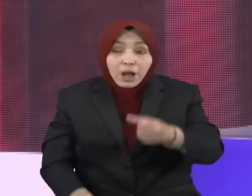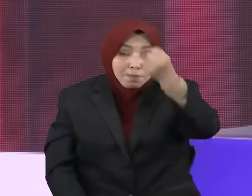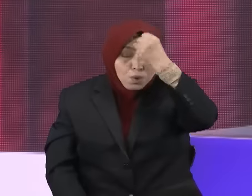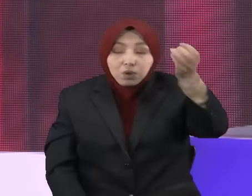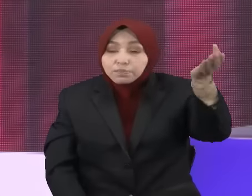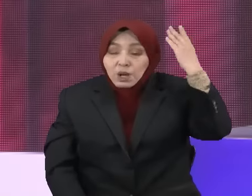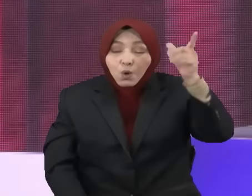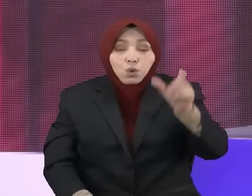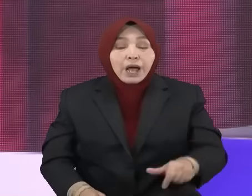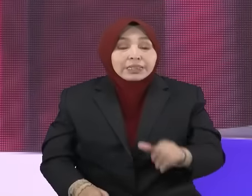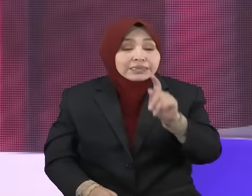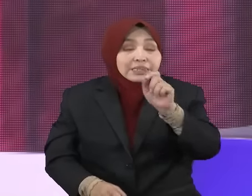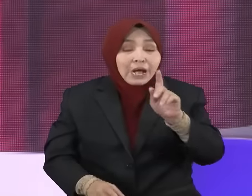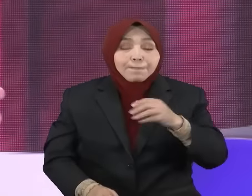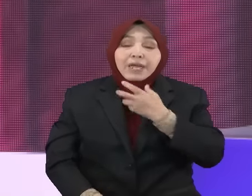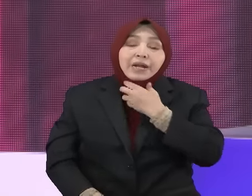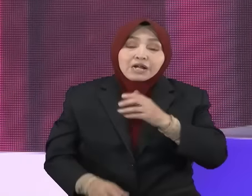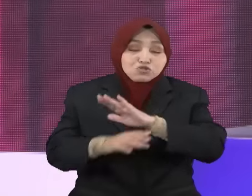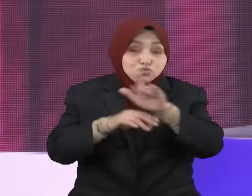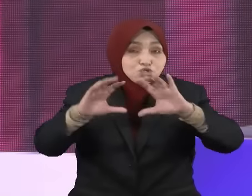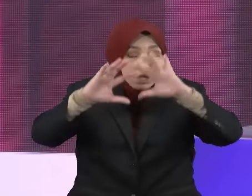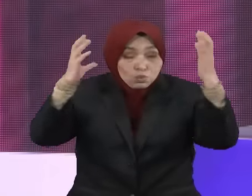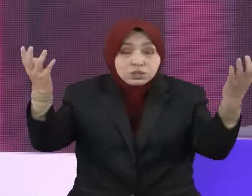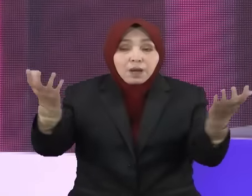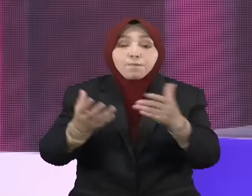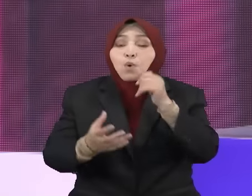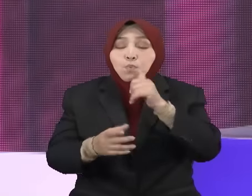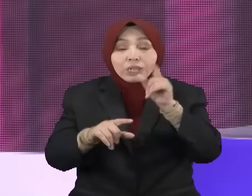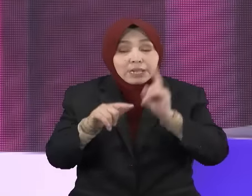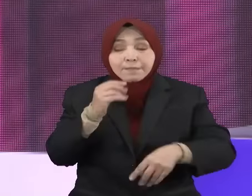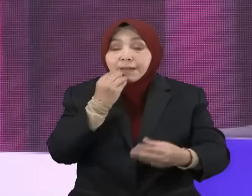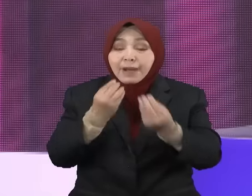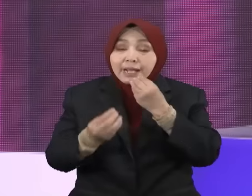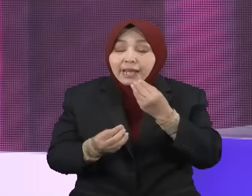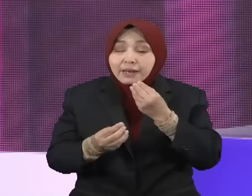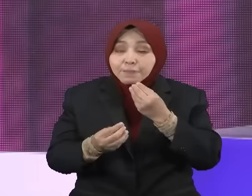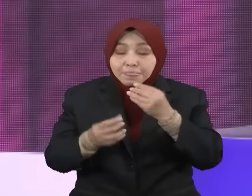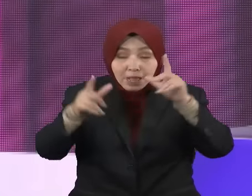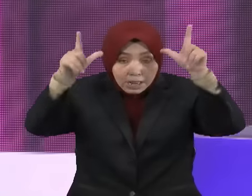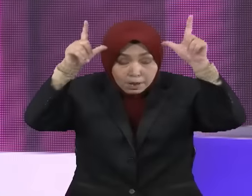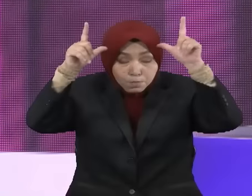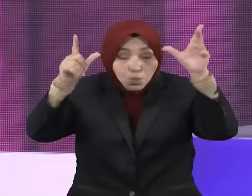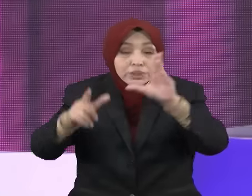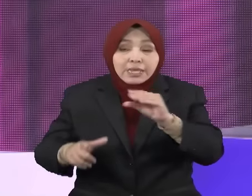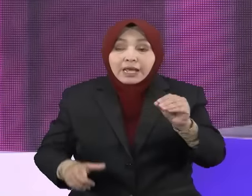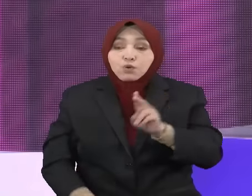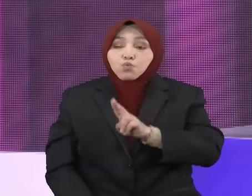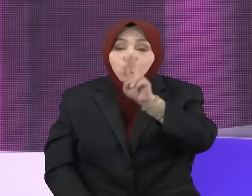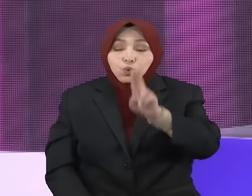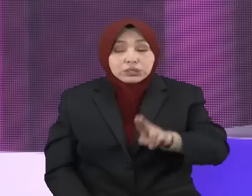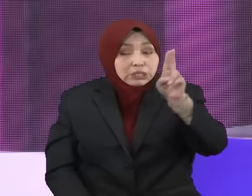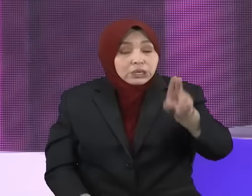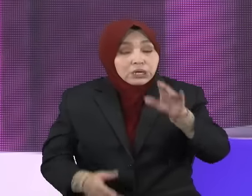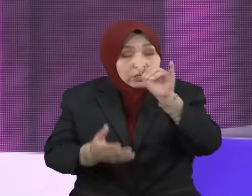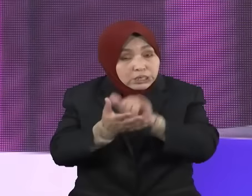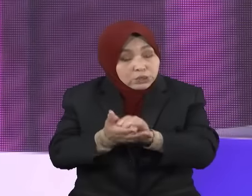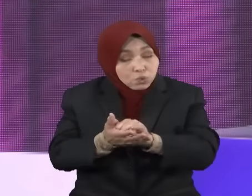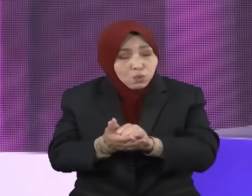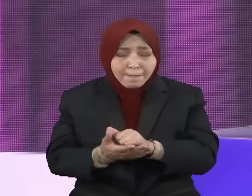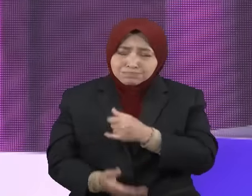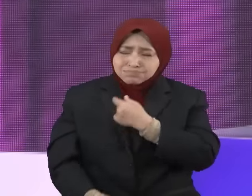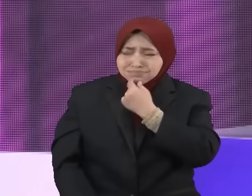Teluk Intan ke, orang Perak, orang semua satu dunia ni, orang perempuan tak boleh makan lembu dan unta. Kan? Itu